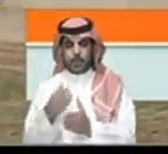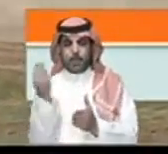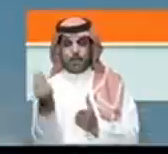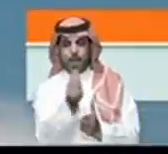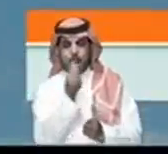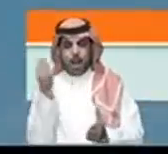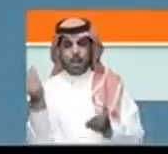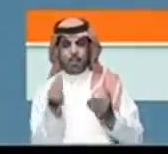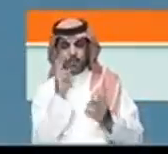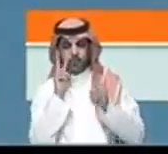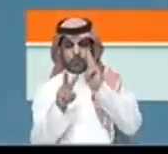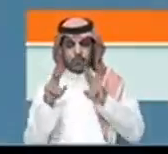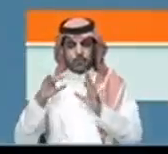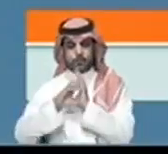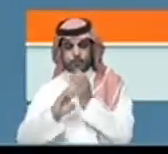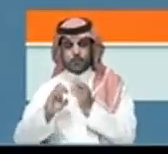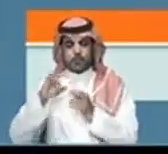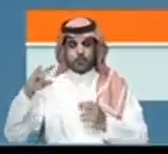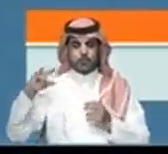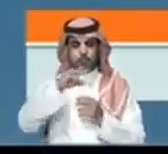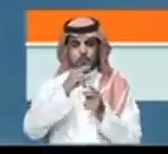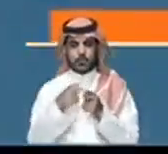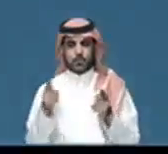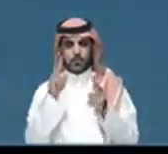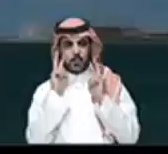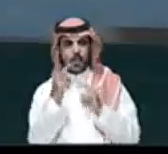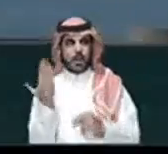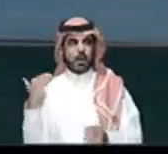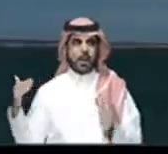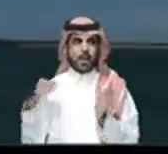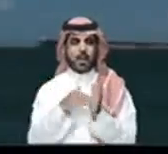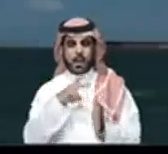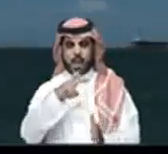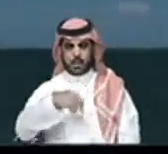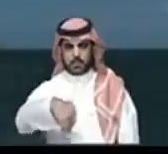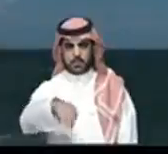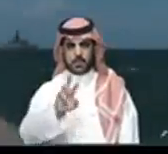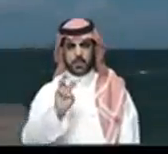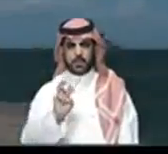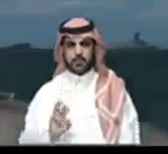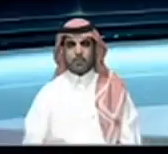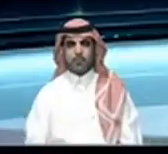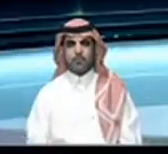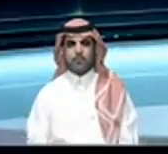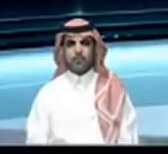وعروضا عسكريه ويستضيف مؤتمرات حتى الاحداث ل في من يونيو حزيران